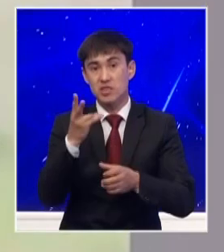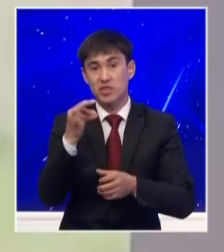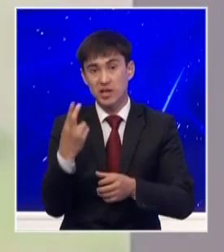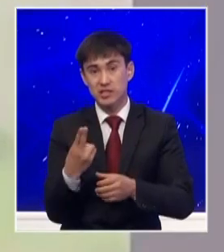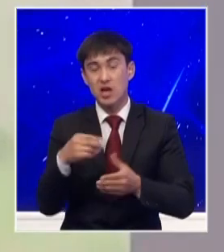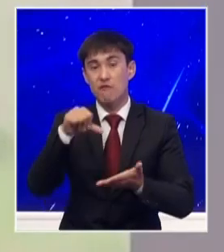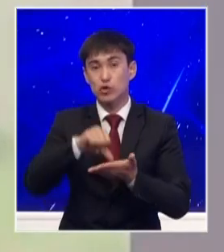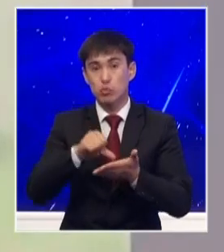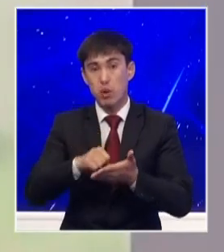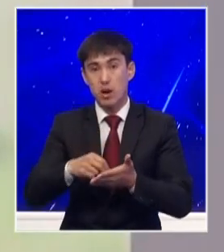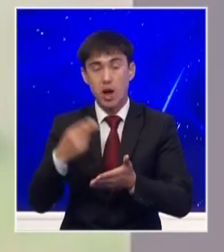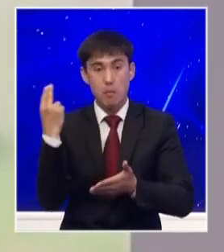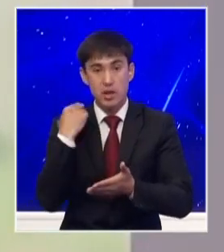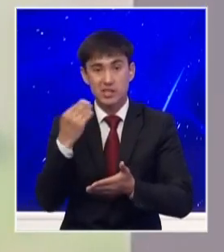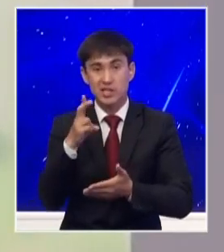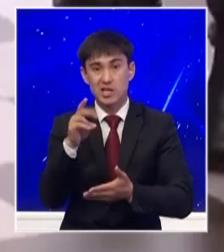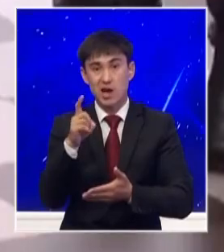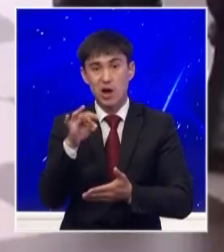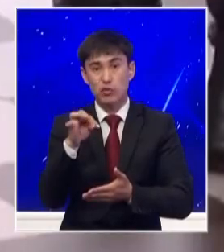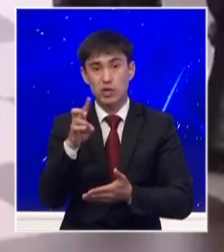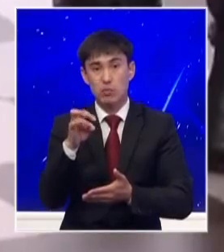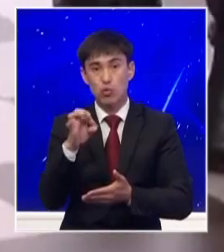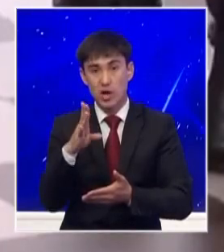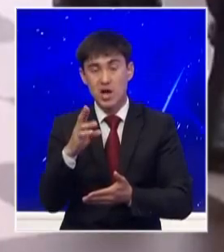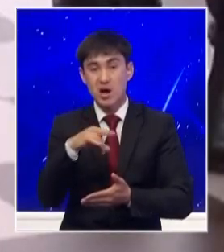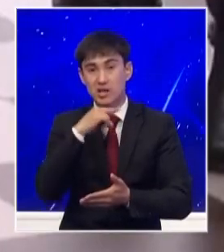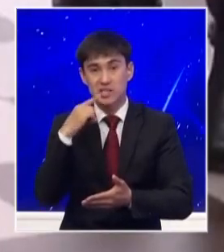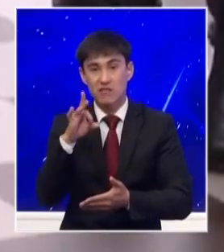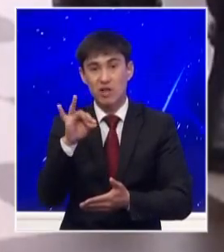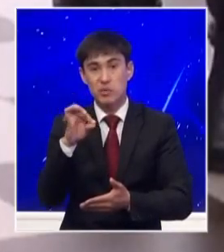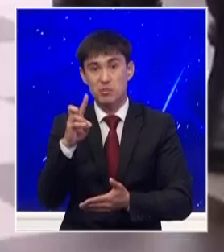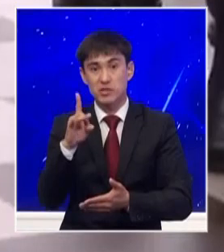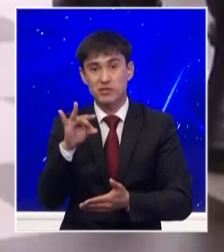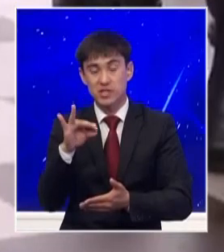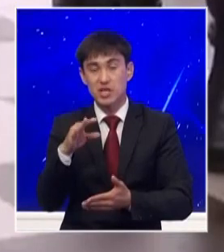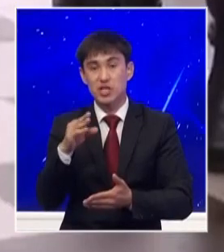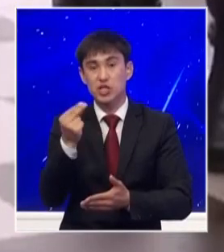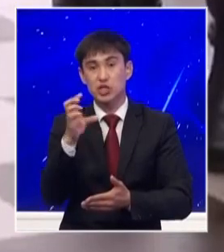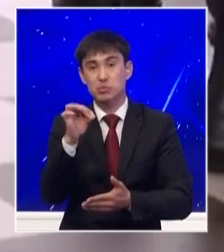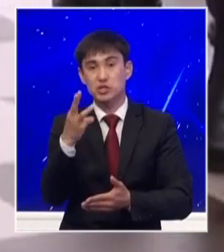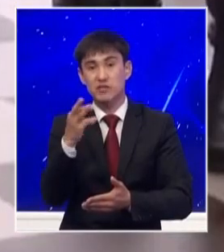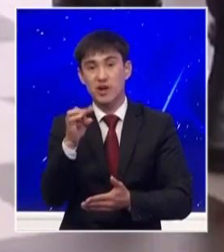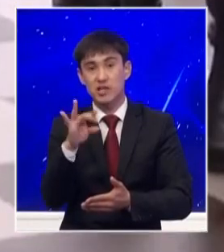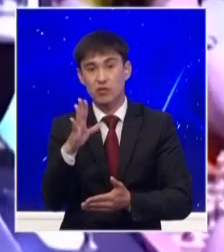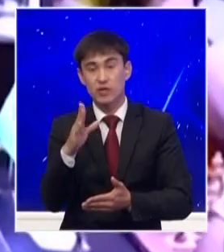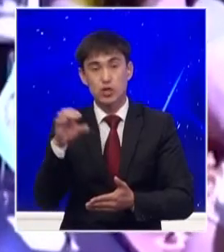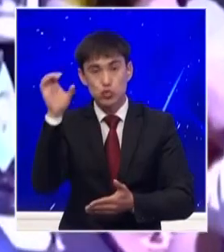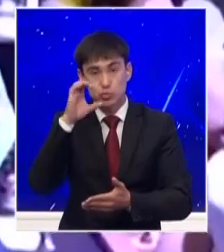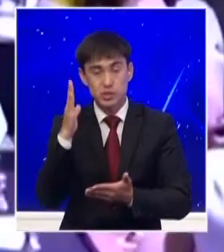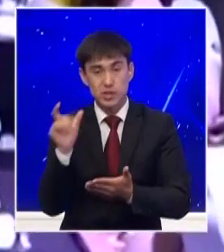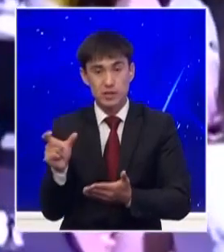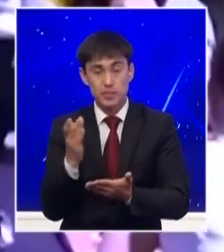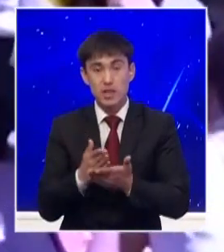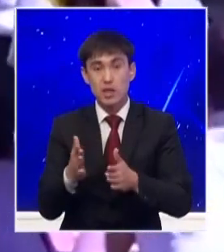ней выступали американец Хикару Накамура, россиянин Владимир Федосеев и Шамсидин Вахидов из Узбекистана.